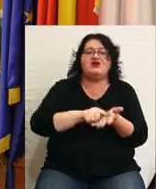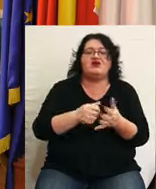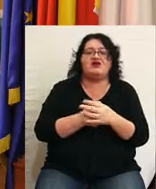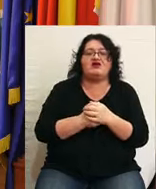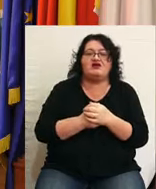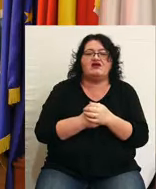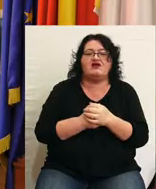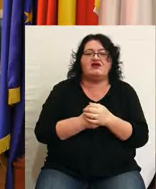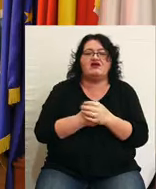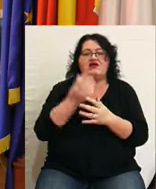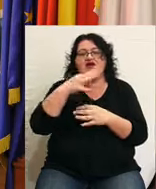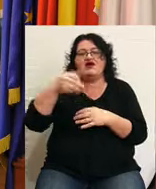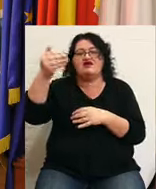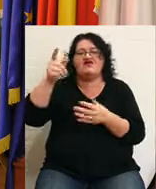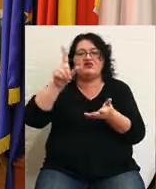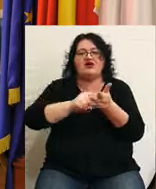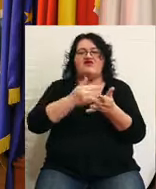Poftim?